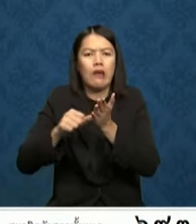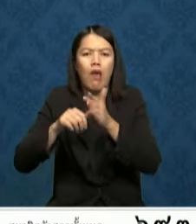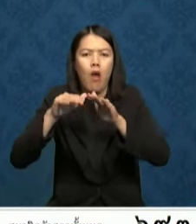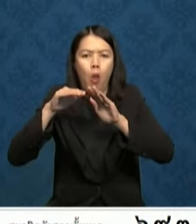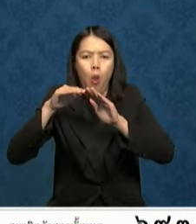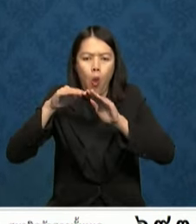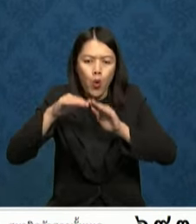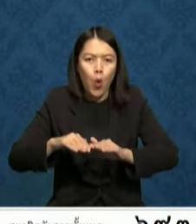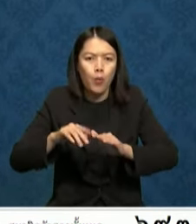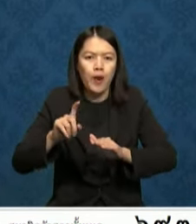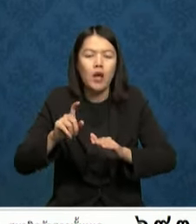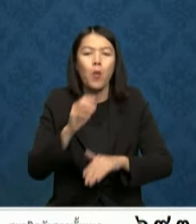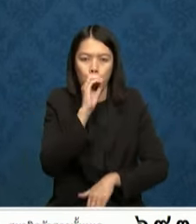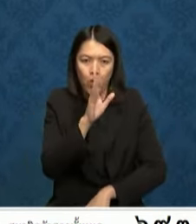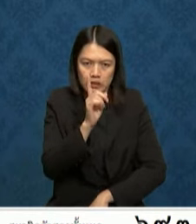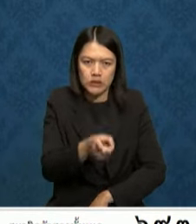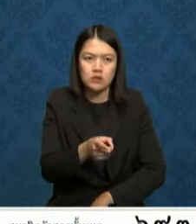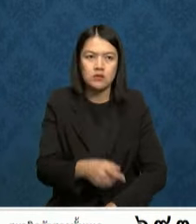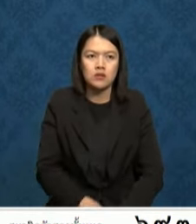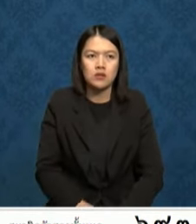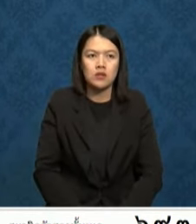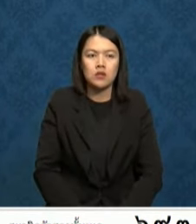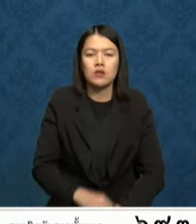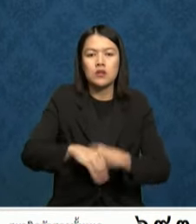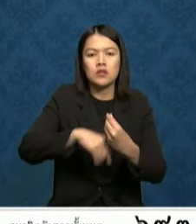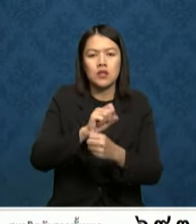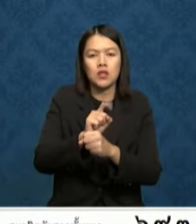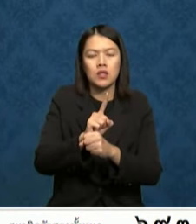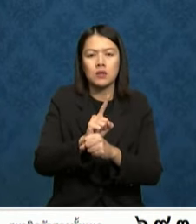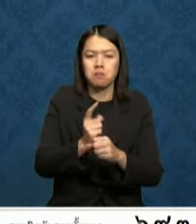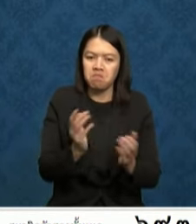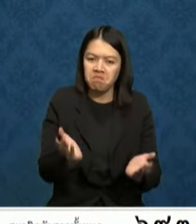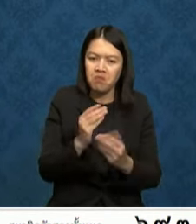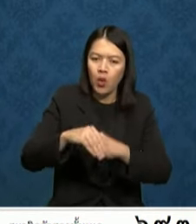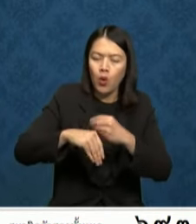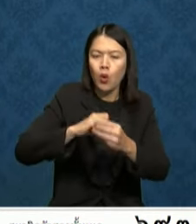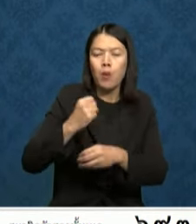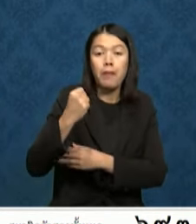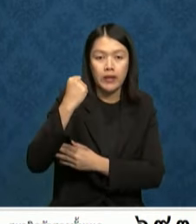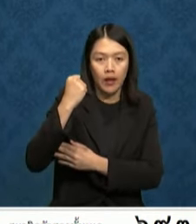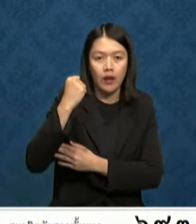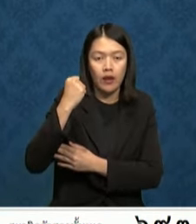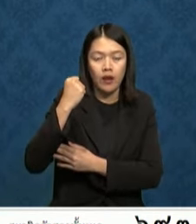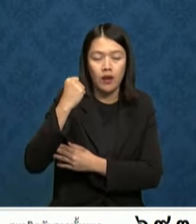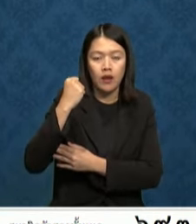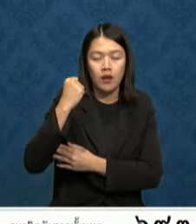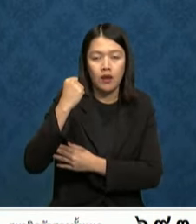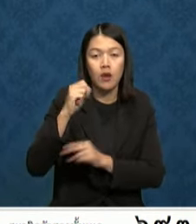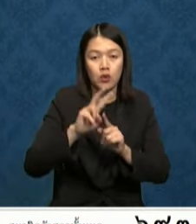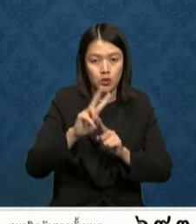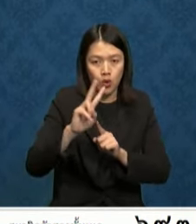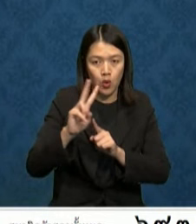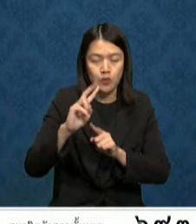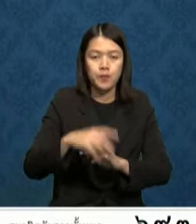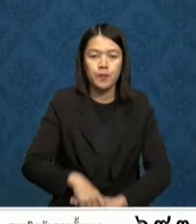นอนอันนี้ผมต้องพูดความจริงจนกระทั่งระดับของเศรษฐกิจมีการกระเตื้องและสร้างความมั่นใจได้ข้อที่ 2นะ